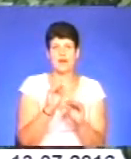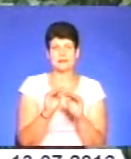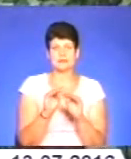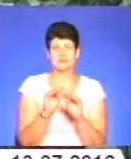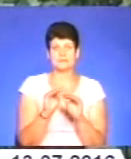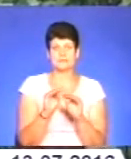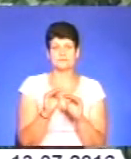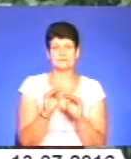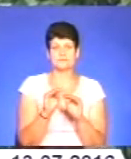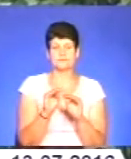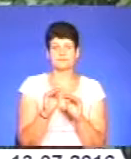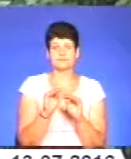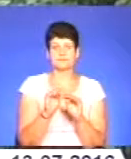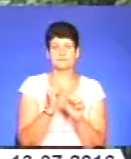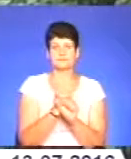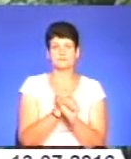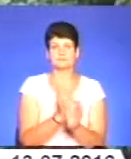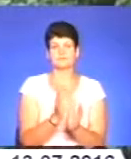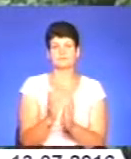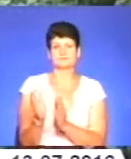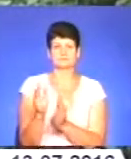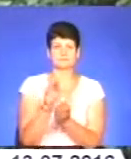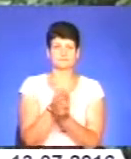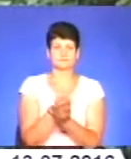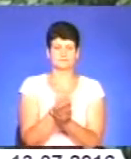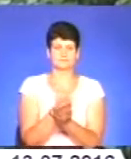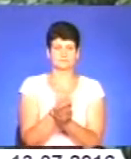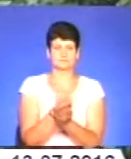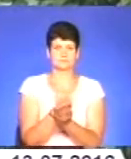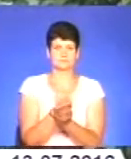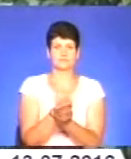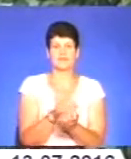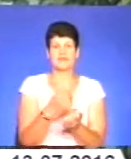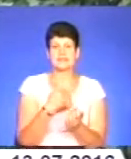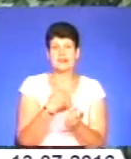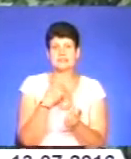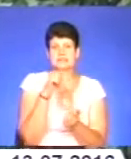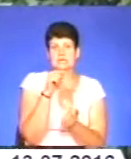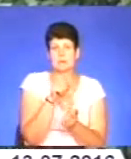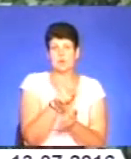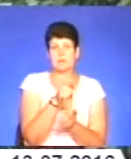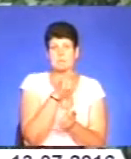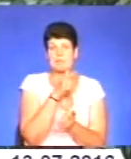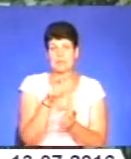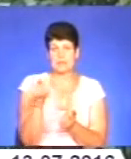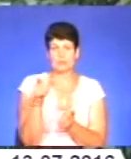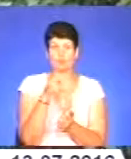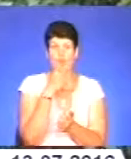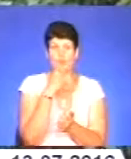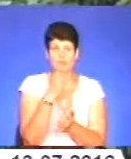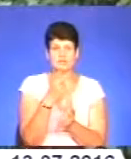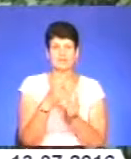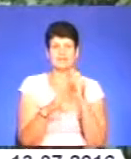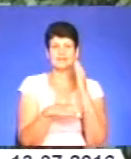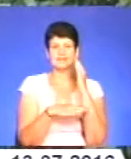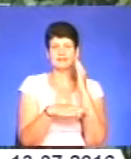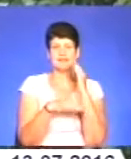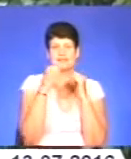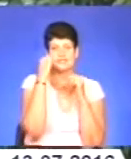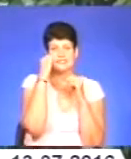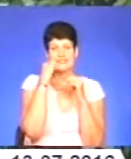але якщо розібратися, то от, враховуючи той період часу, все ж таки є результат певний